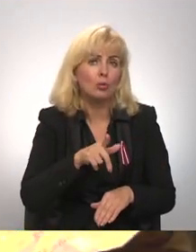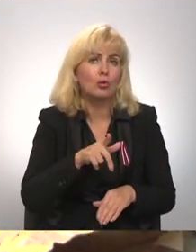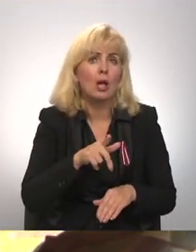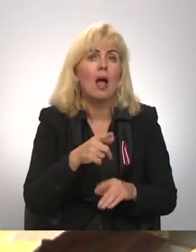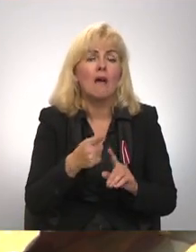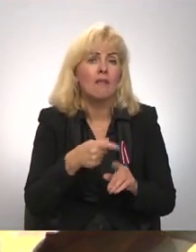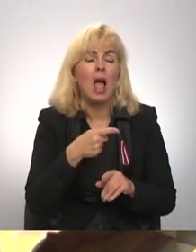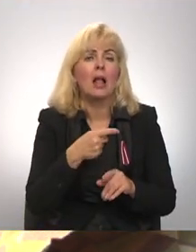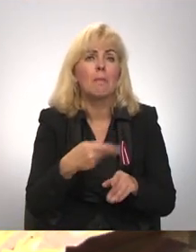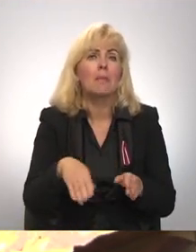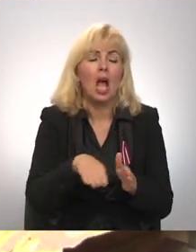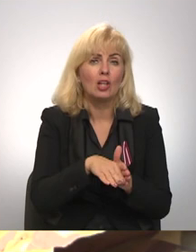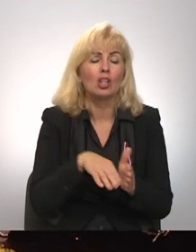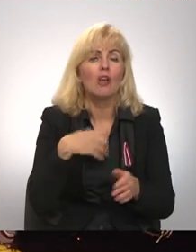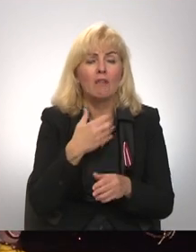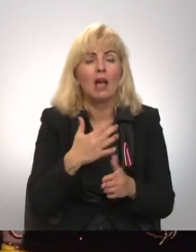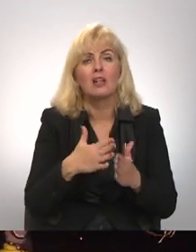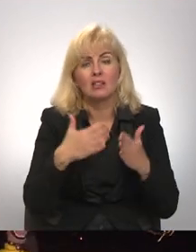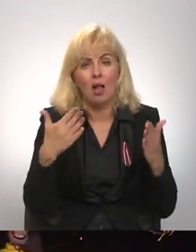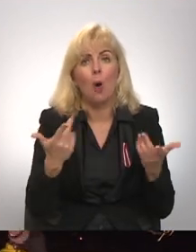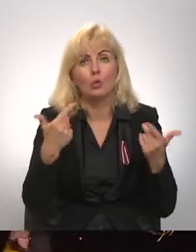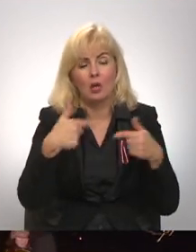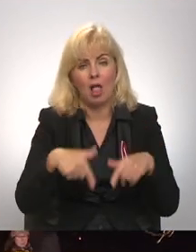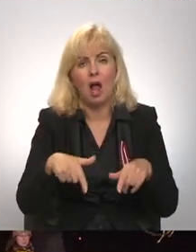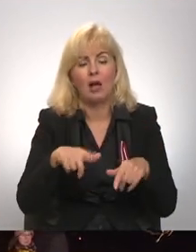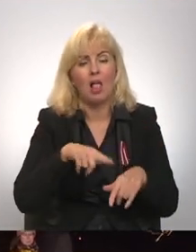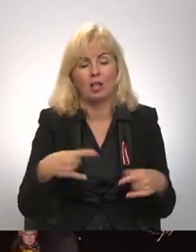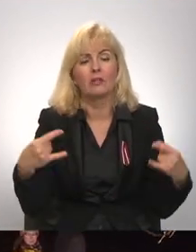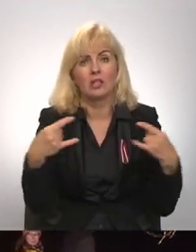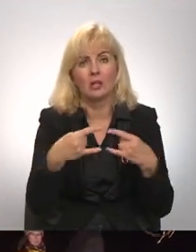daudz laika. Ina Strazdiņa, Ingus Daudziņš, Latvijas televīzija no Kosovas.